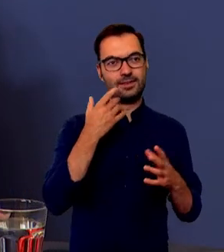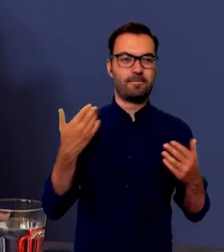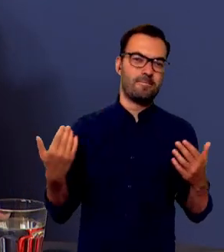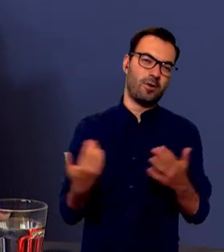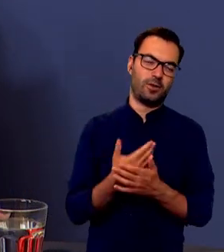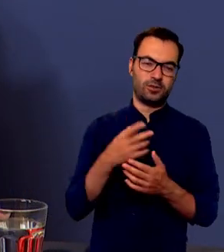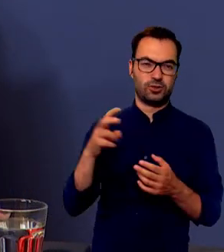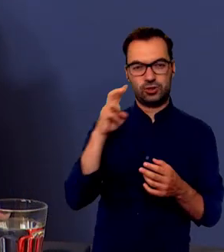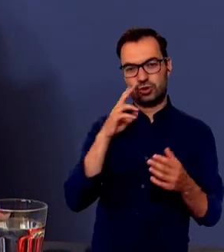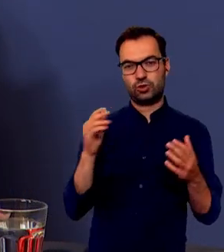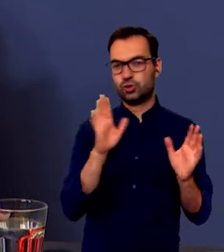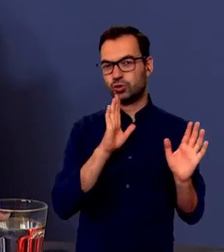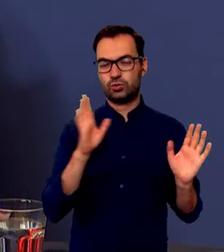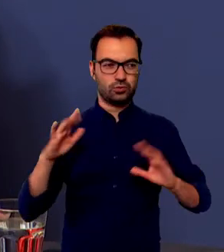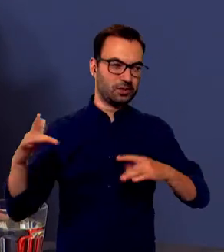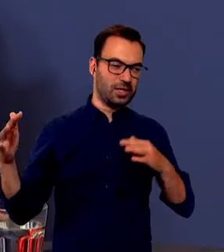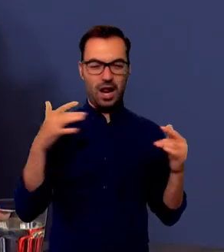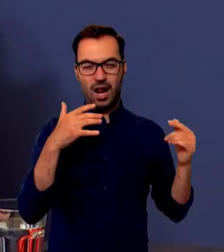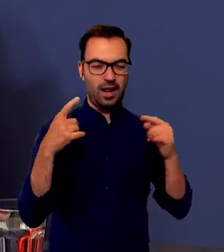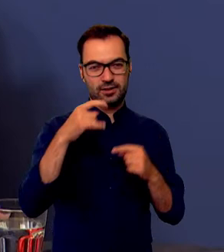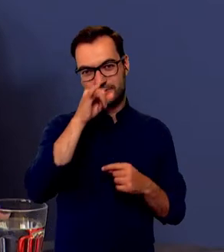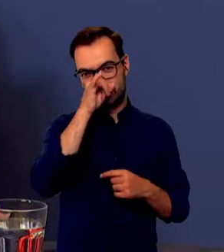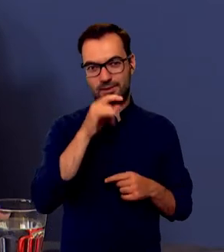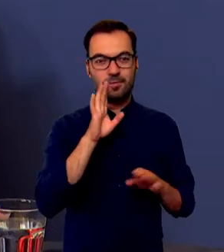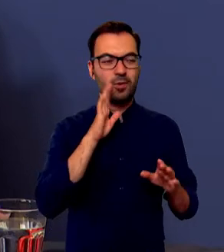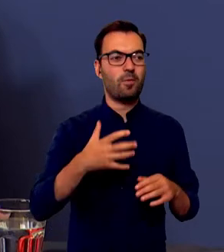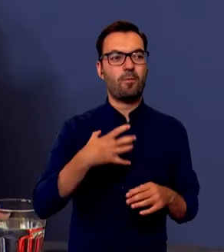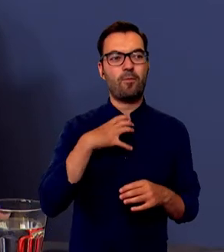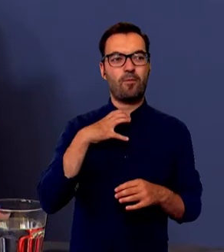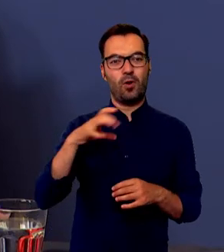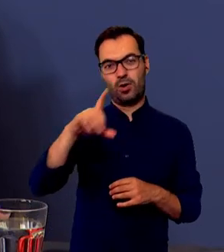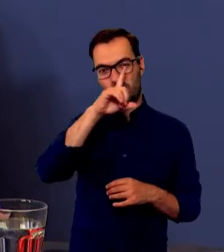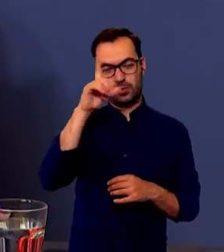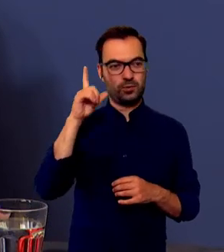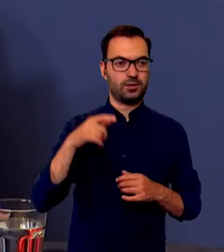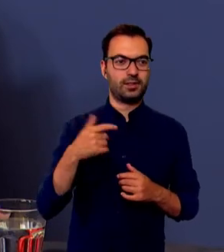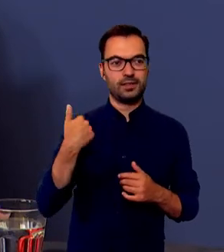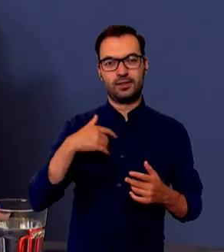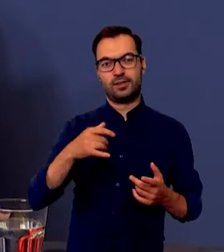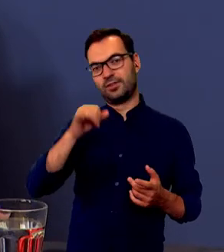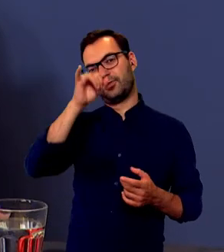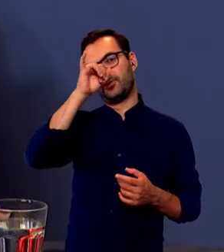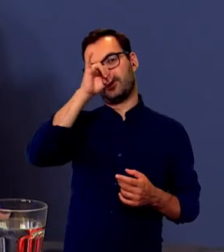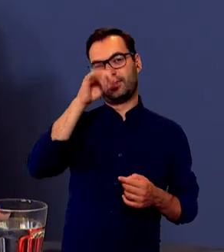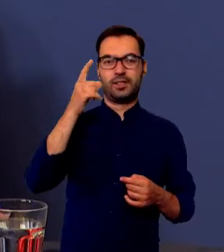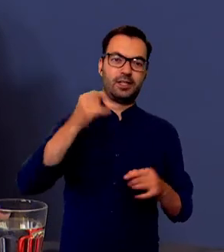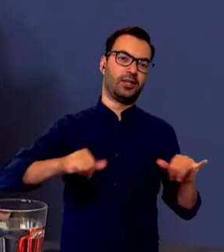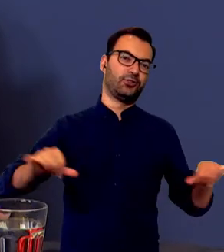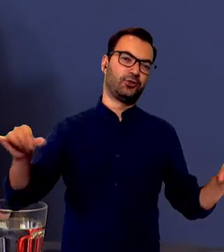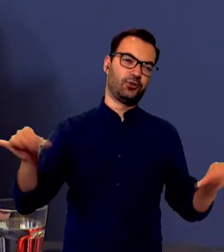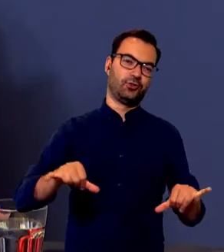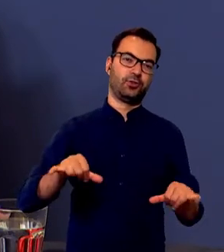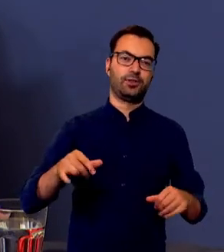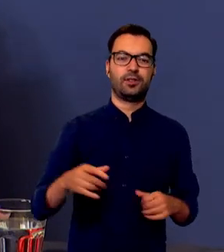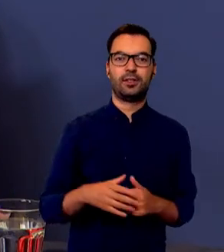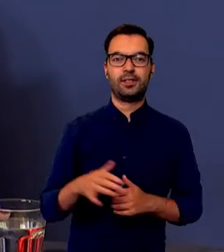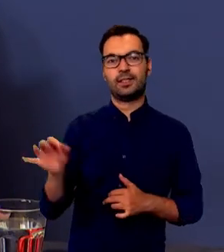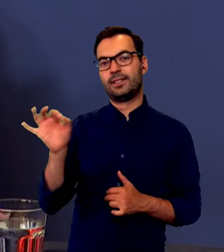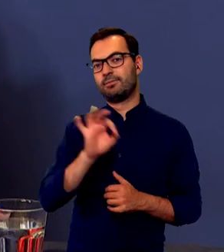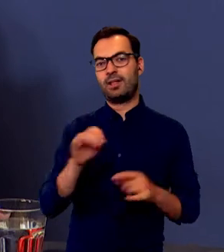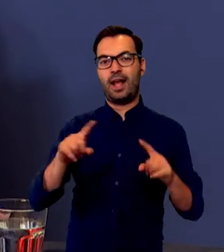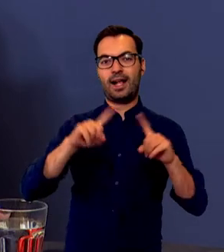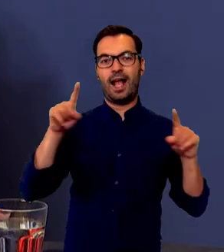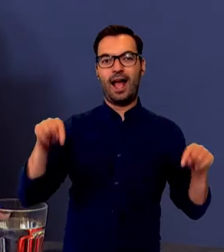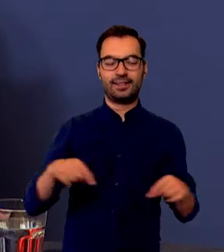blichtru, wstydzi się szumu, tak samo jak bogaci ludzie na przykład nie afiszują się z tym, że jak idą do restauracji, to dostają